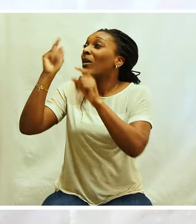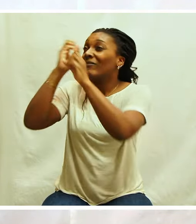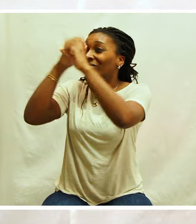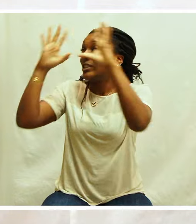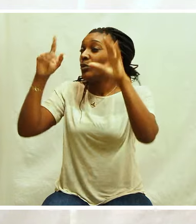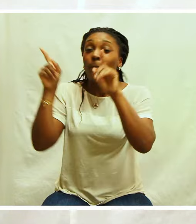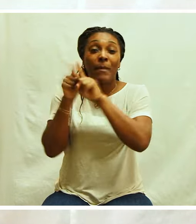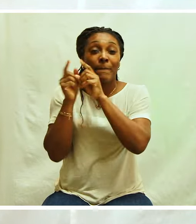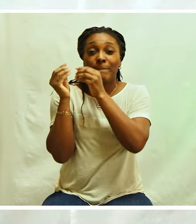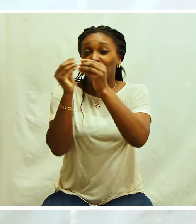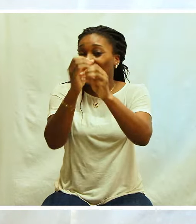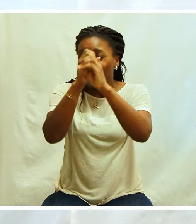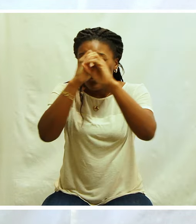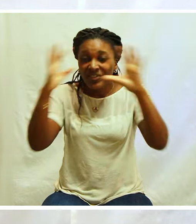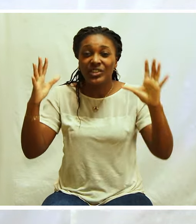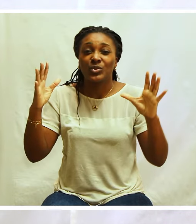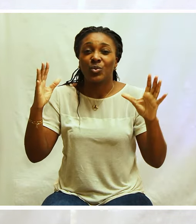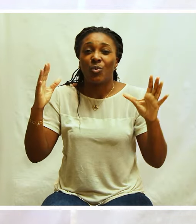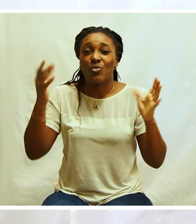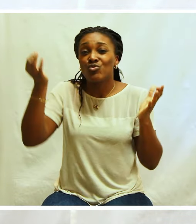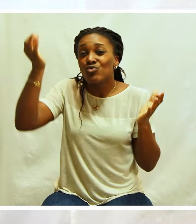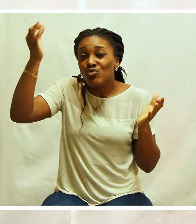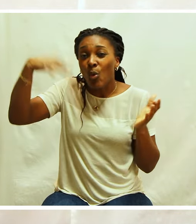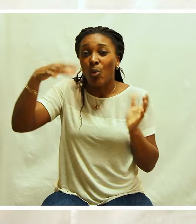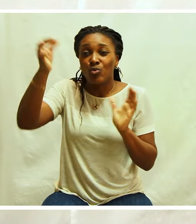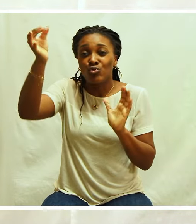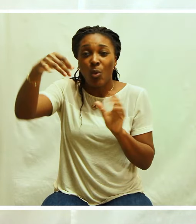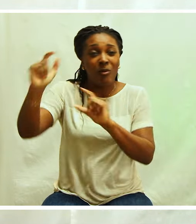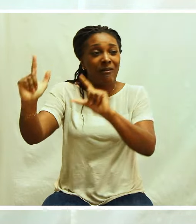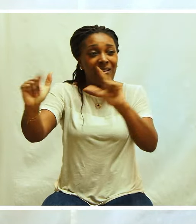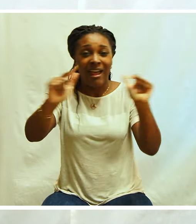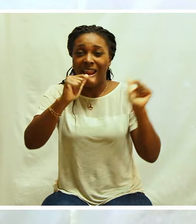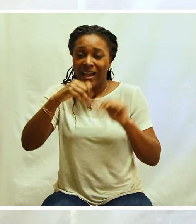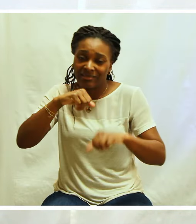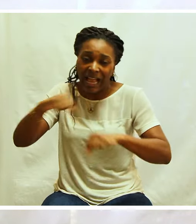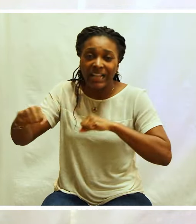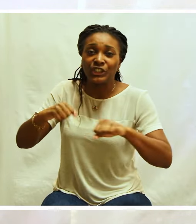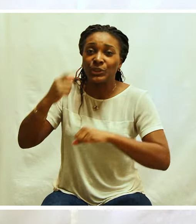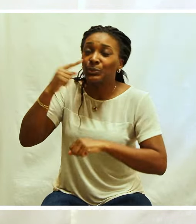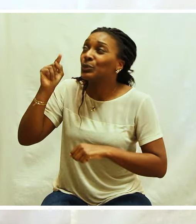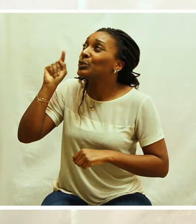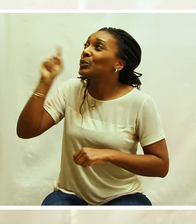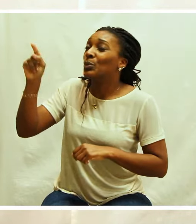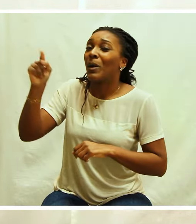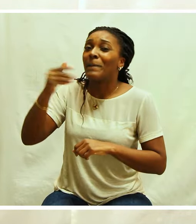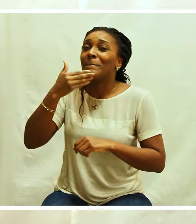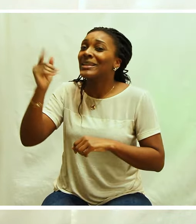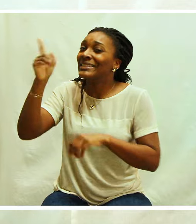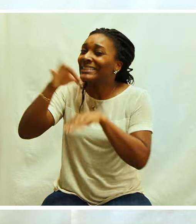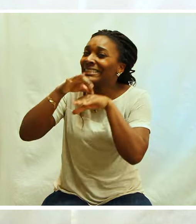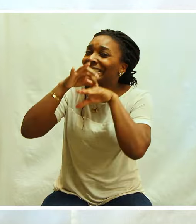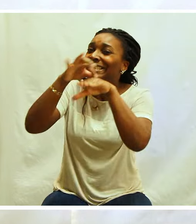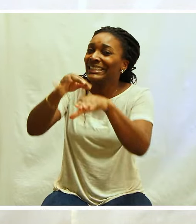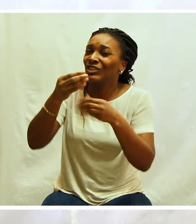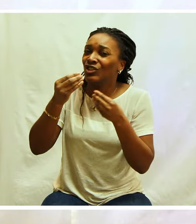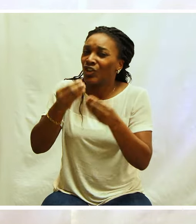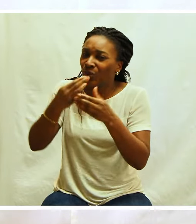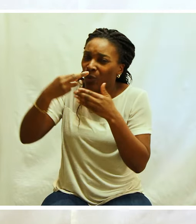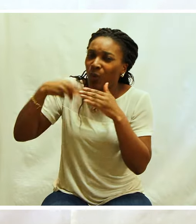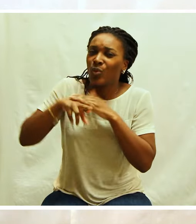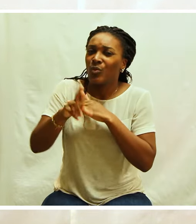puissent œuvrer avec tes dons là où tu les as placés, Seigneur. Merci de les bénir, de les conduire, de les renouveler et de